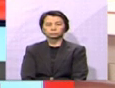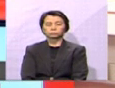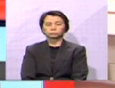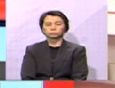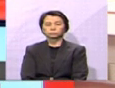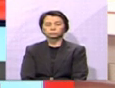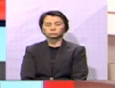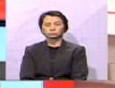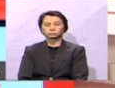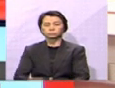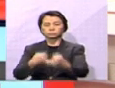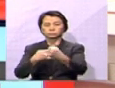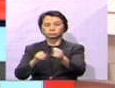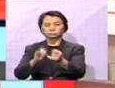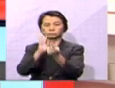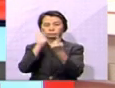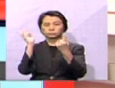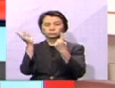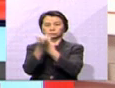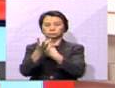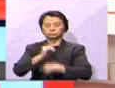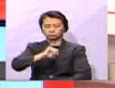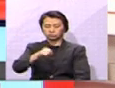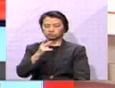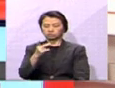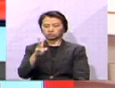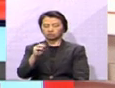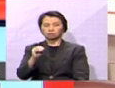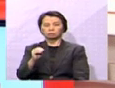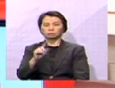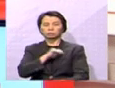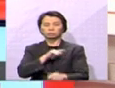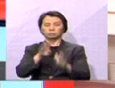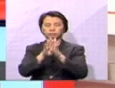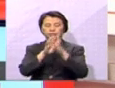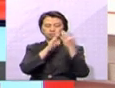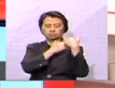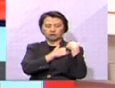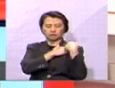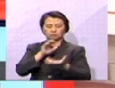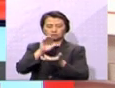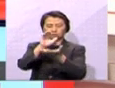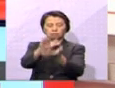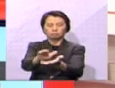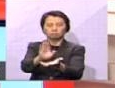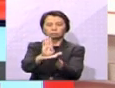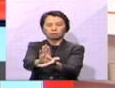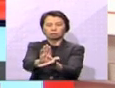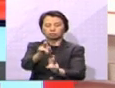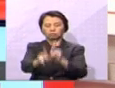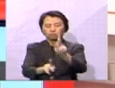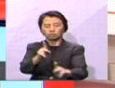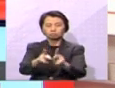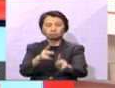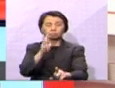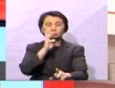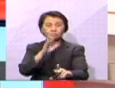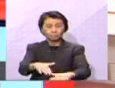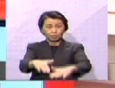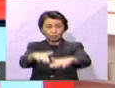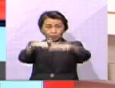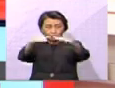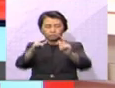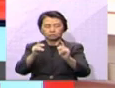tabah jabatan kebajikan masyarakat m antara agensi yang bertanggungjawab menyalur bantuan kepada penduduk terjejas banjir yang